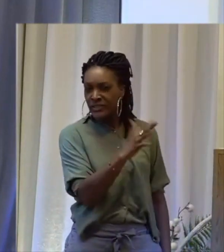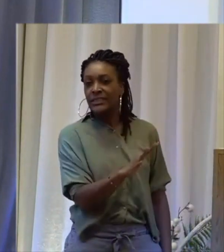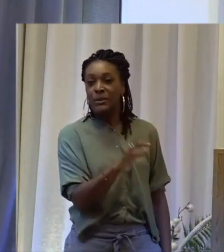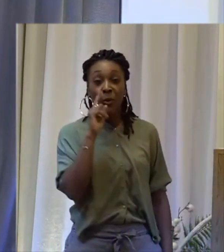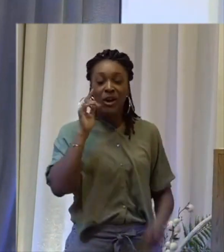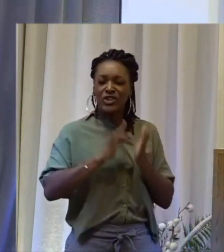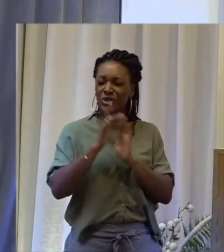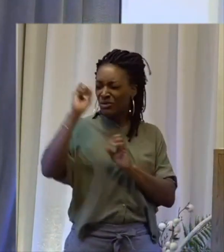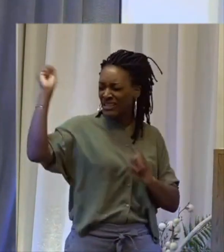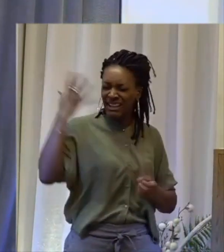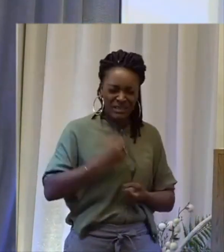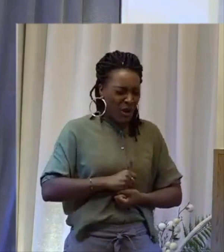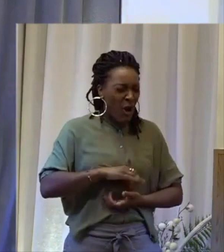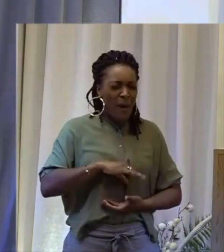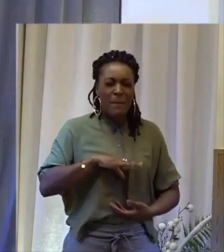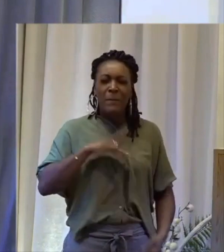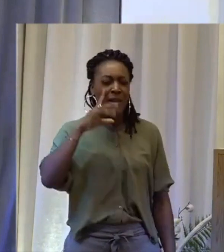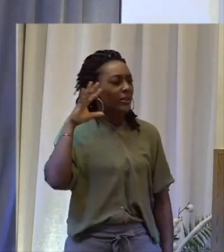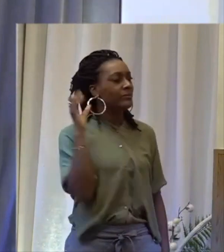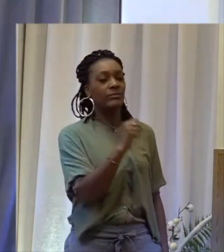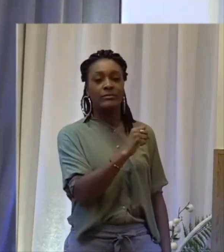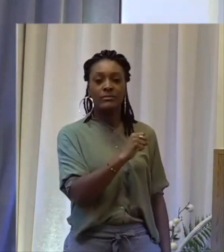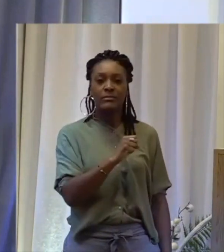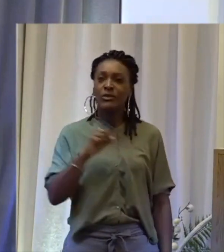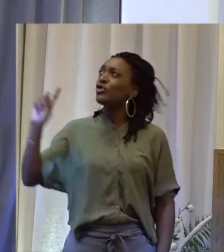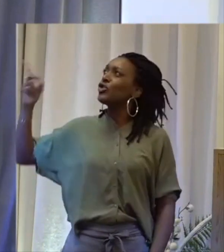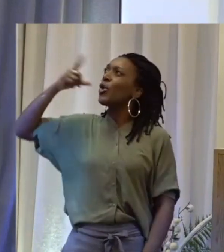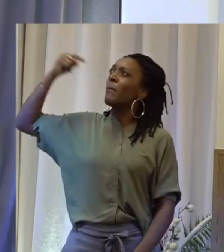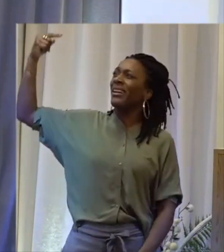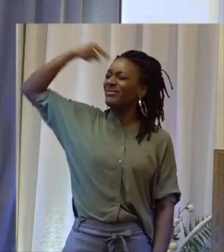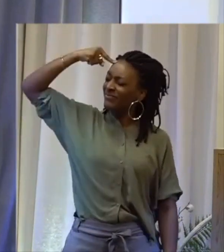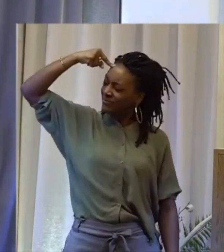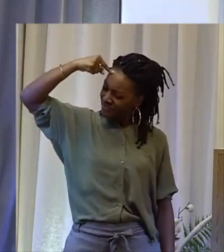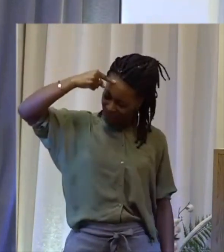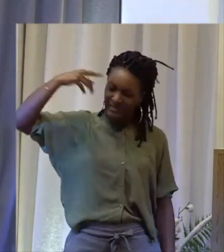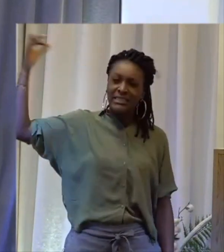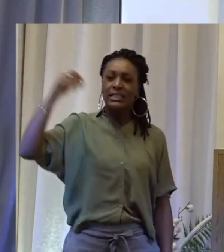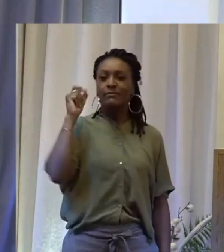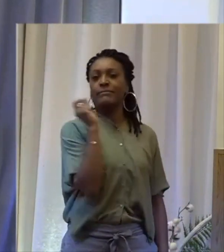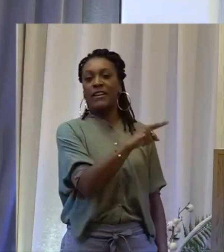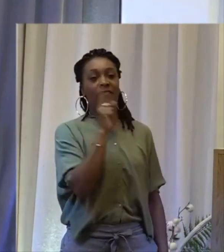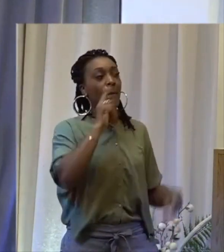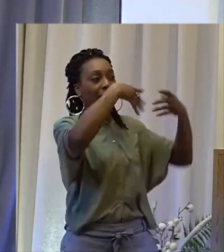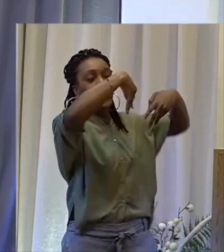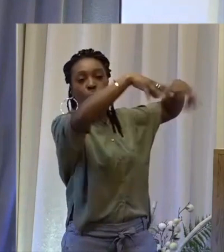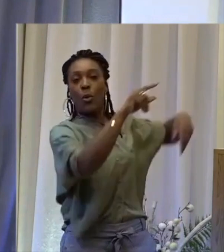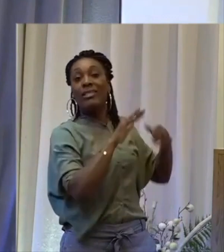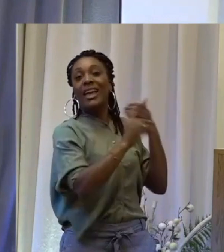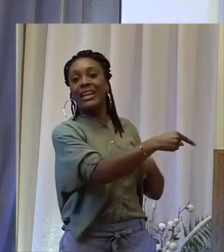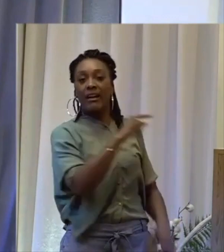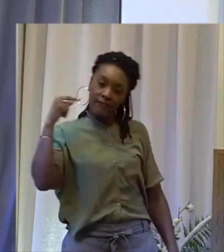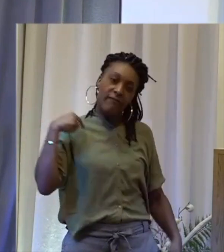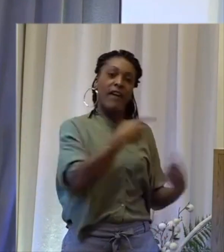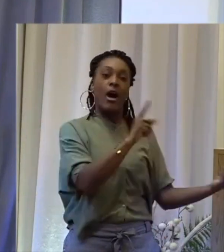rempli du Saint-Esprit, son Père, qui est en connexion avec lui, lui dit, cette femme derrière le rideau, va